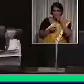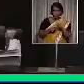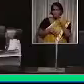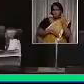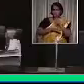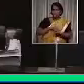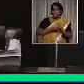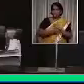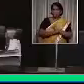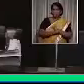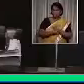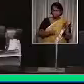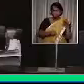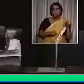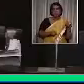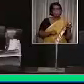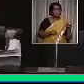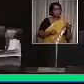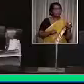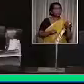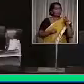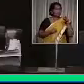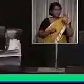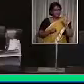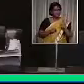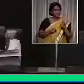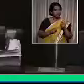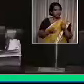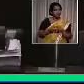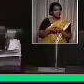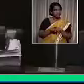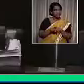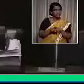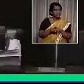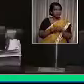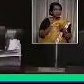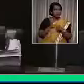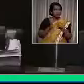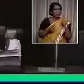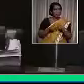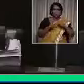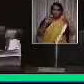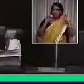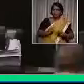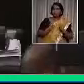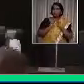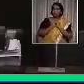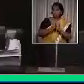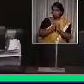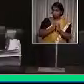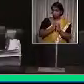வந்தவுடன் பல லட்சக்கணக்கானவர்களுக்கு வேலை வாய்ப்புகளை வழங்கினார். அதே போல வரிகளை குறைத்தார். அதே போல எந்த ஒரு திட்டமிடலும் இந்த